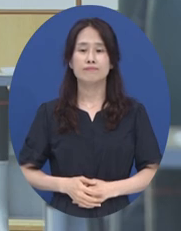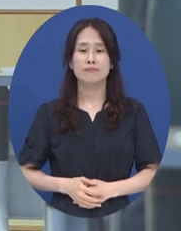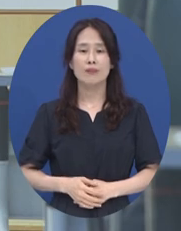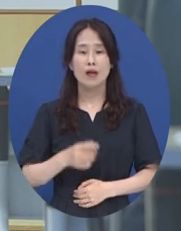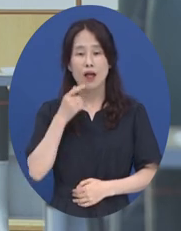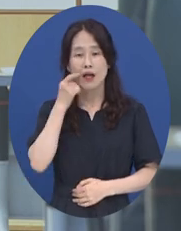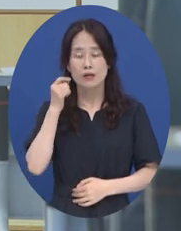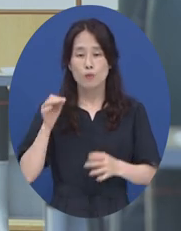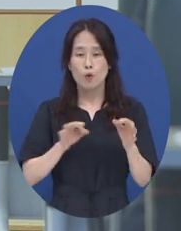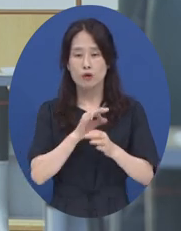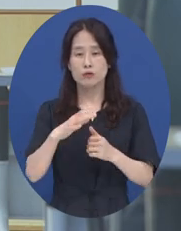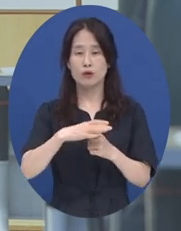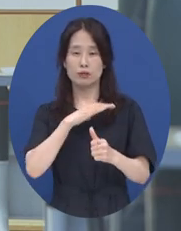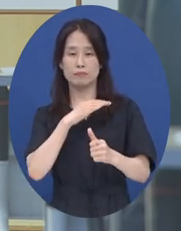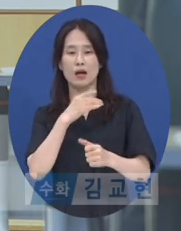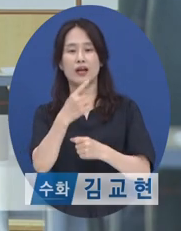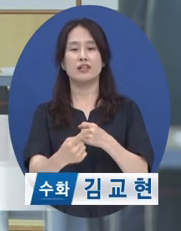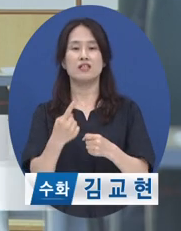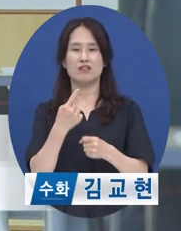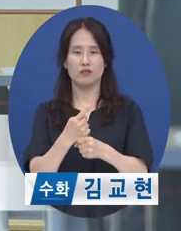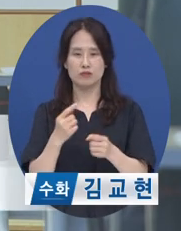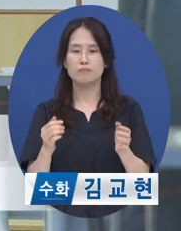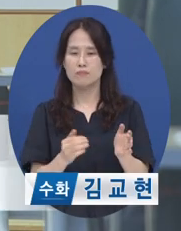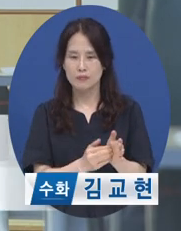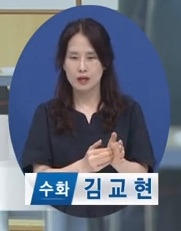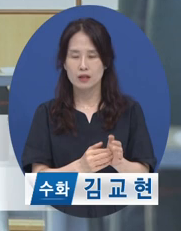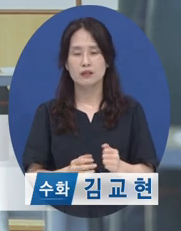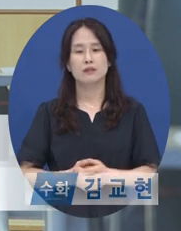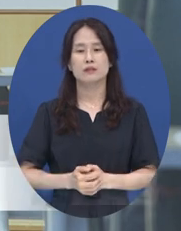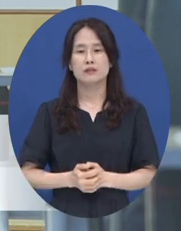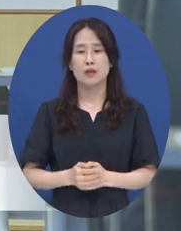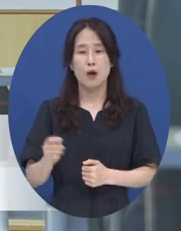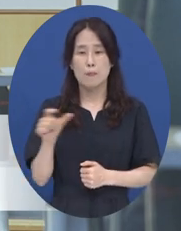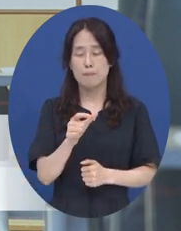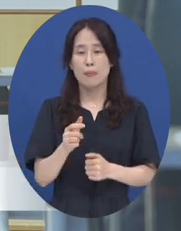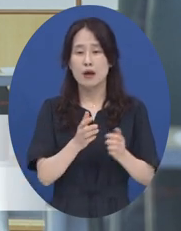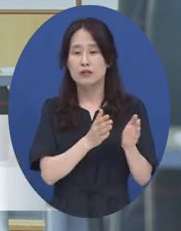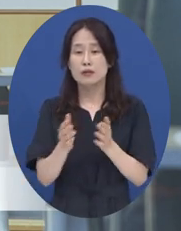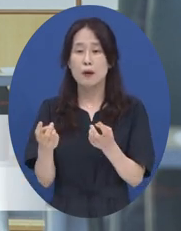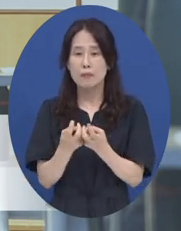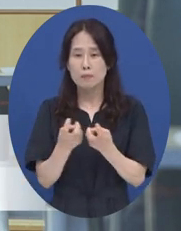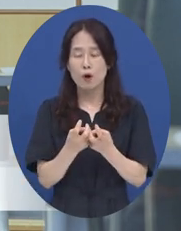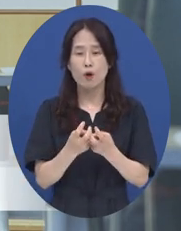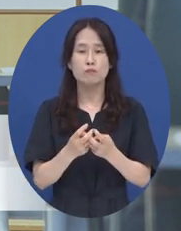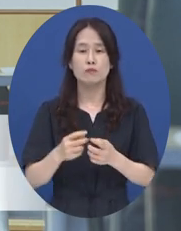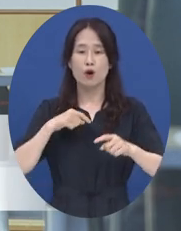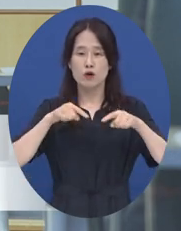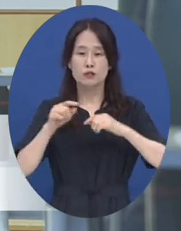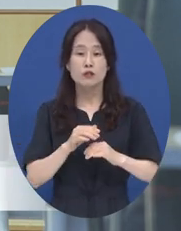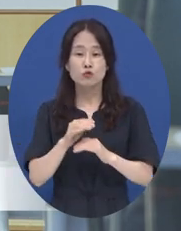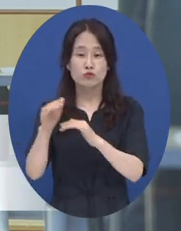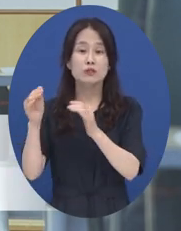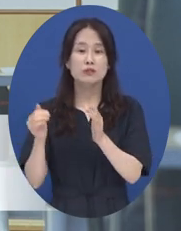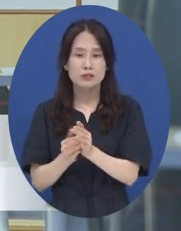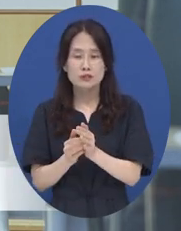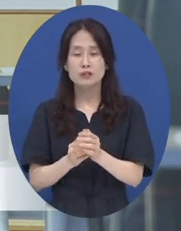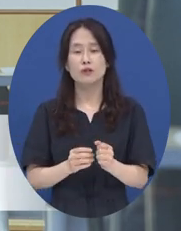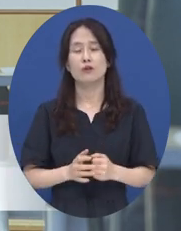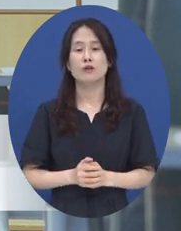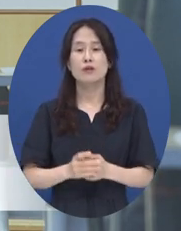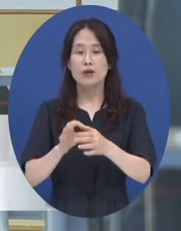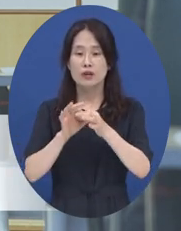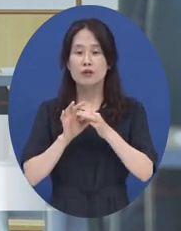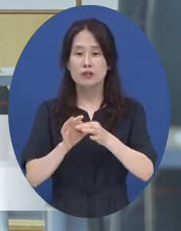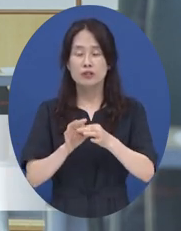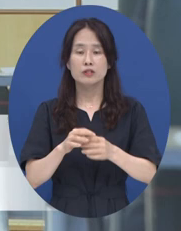일본 경제 침략 1년입니다. 경기도는 지난해 빠른 대응책을 내놓으며 정책을 추진했는데요. 그 연장선으로